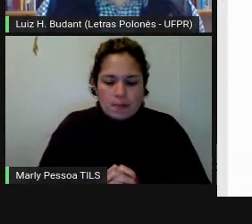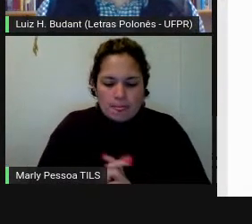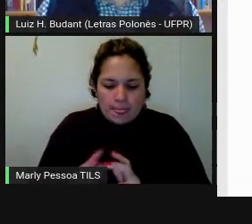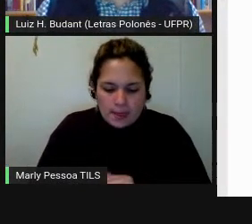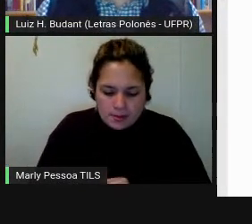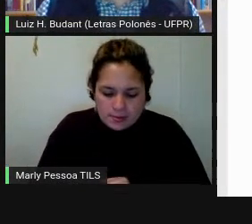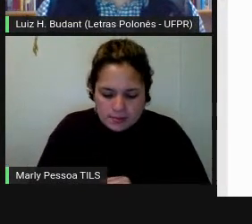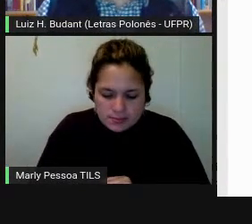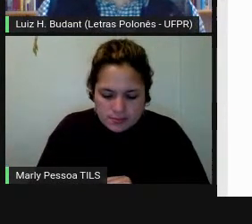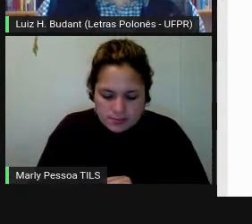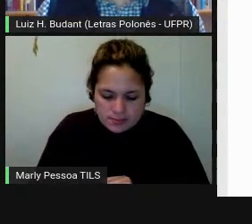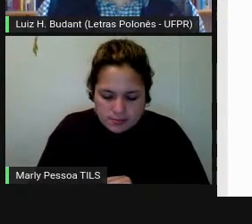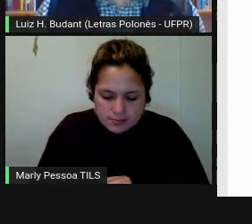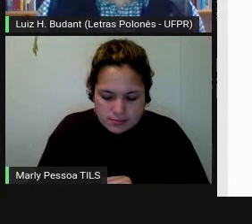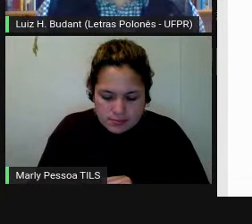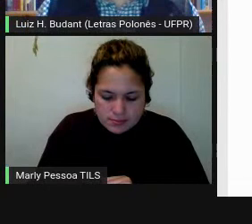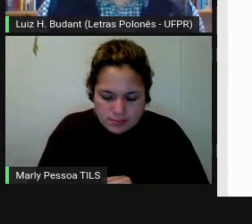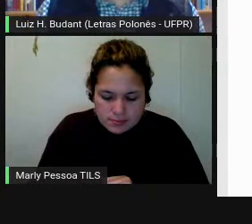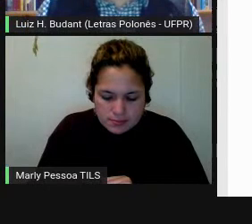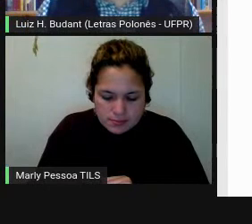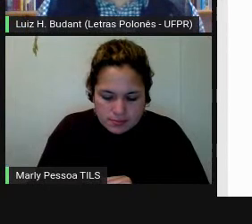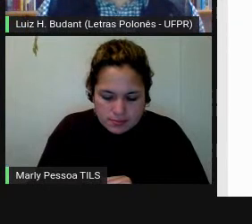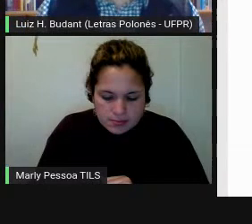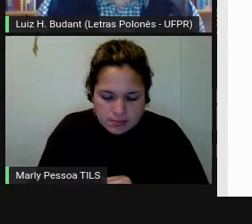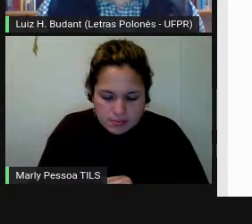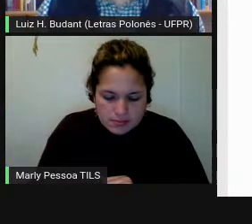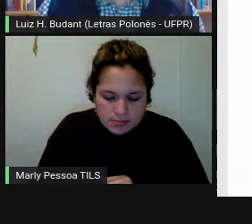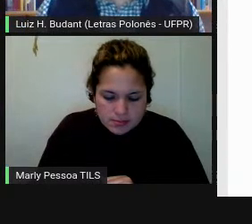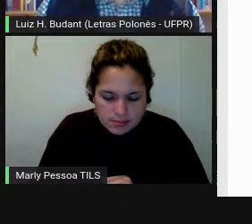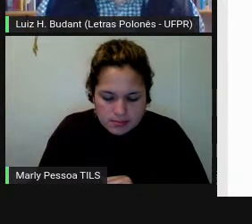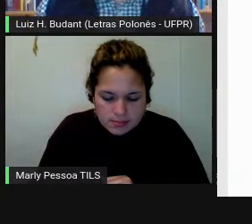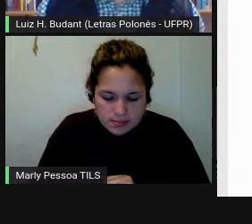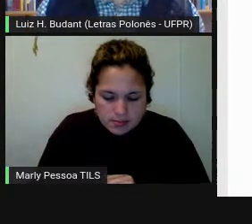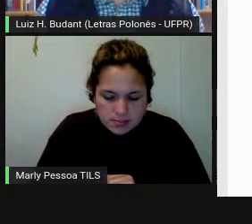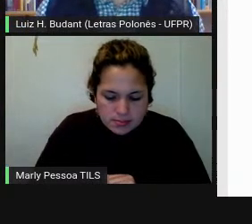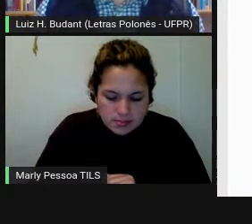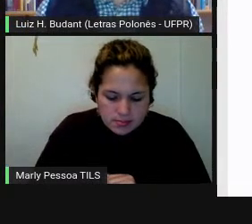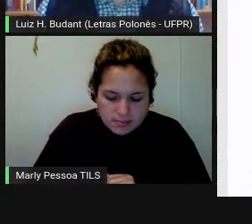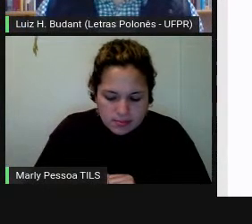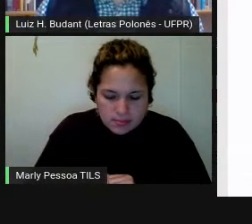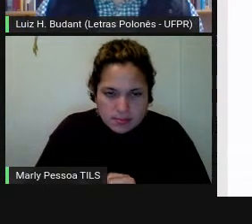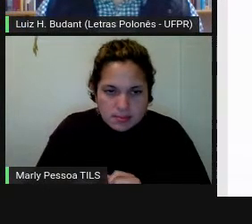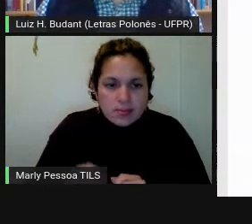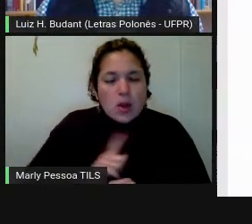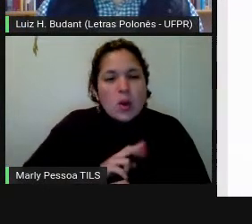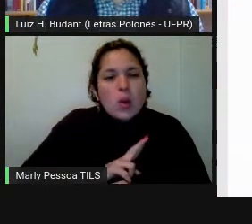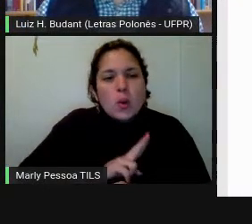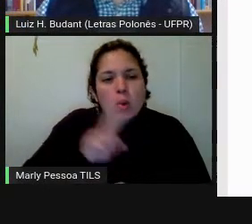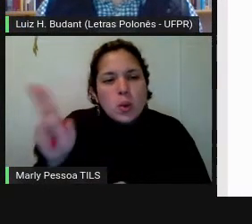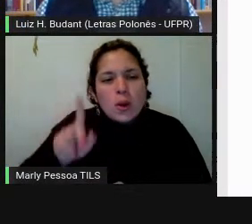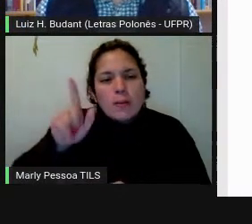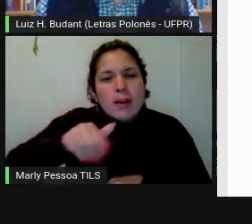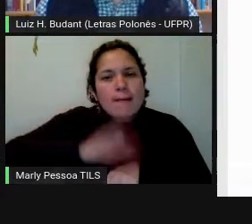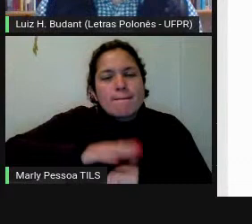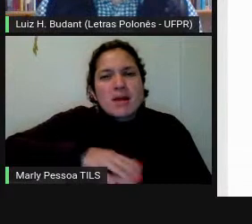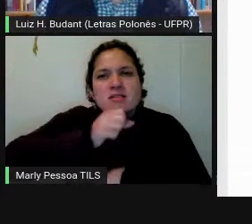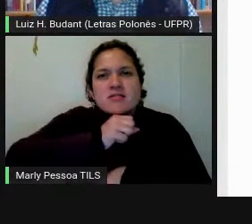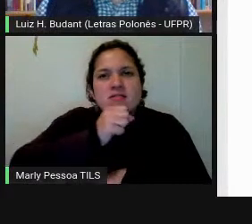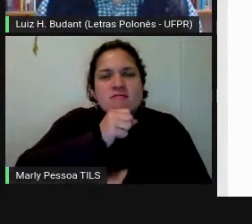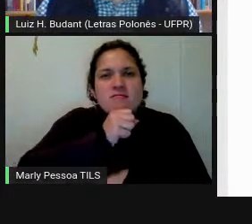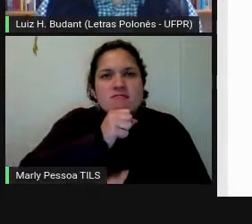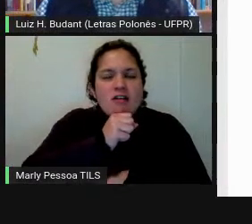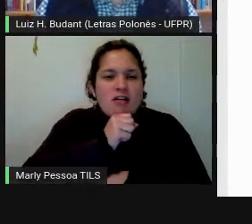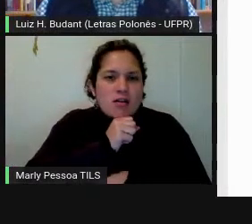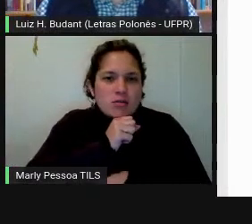naprawdę to jest pierwszy element identyfikacji człowieka. O nome é mais antigo que o sobrenome. Ele provavelmente